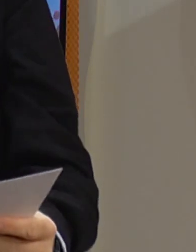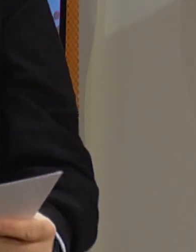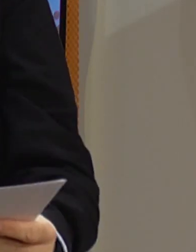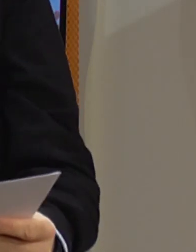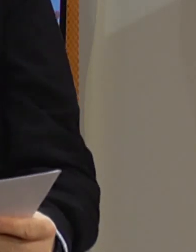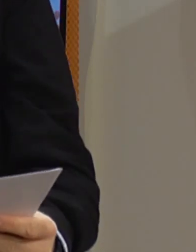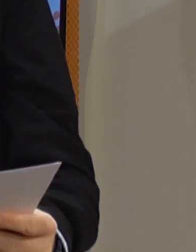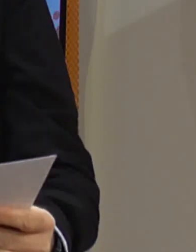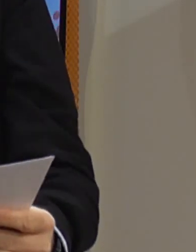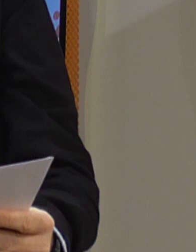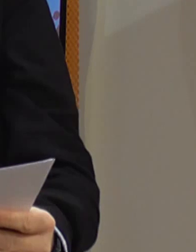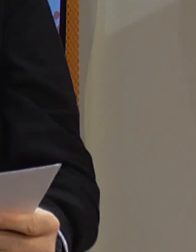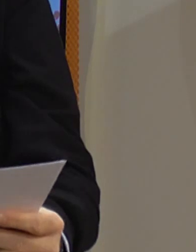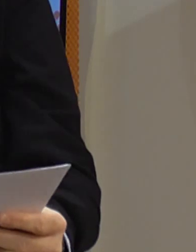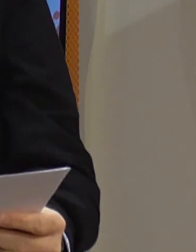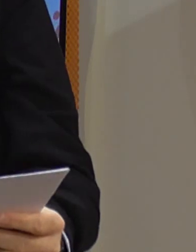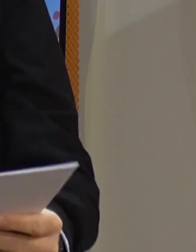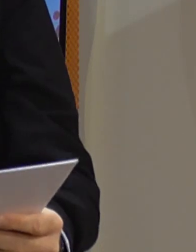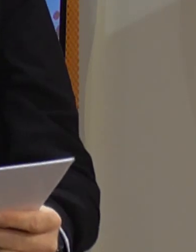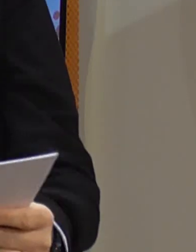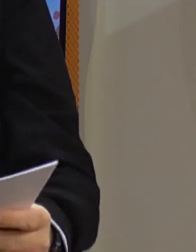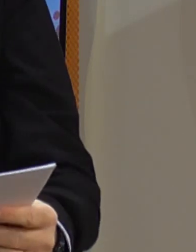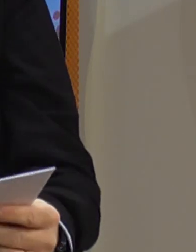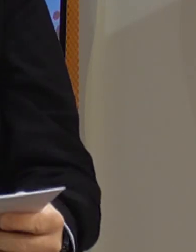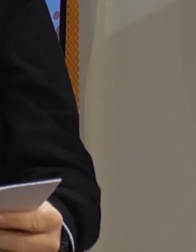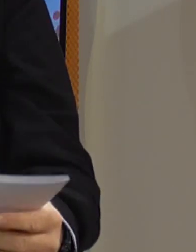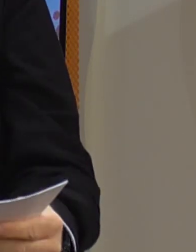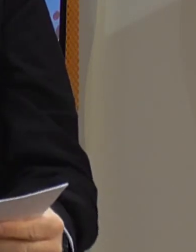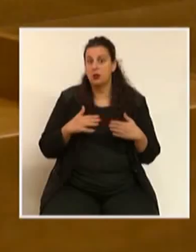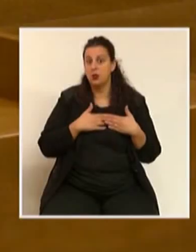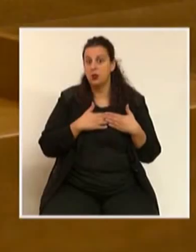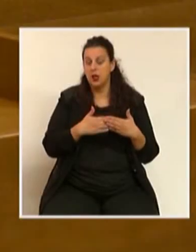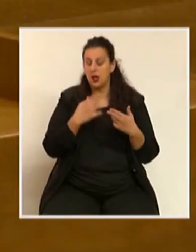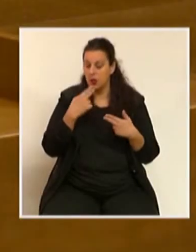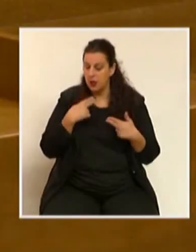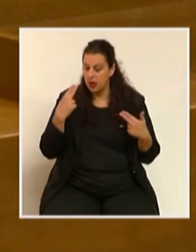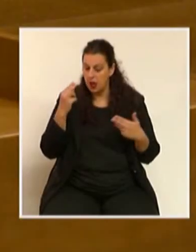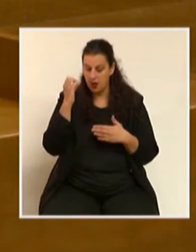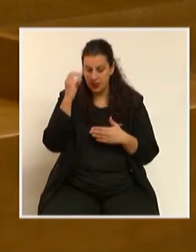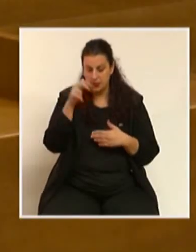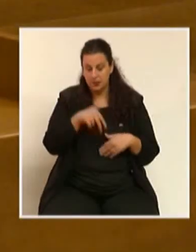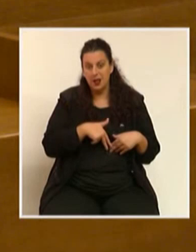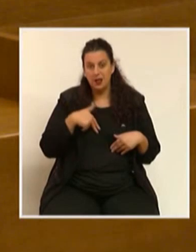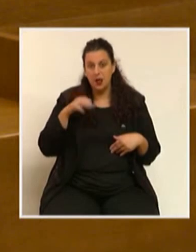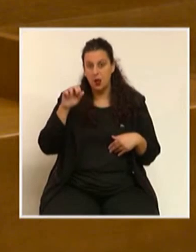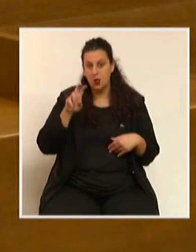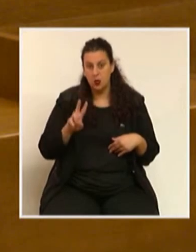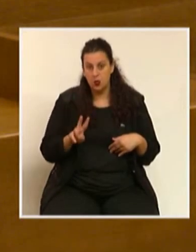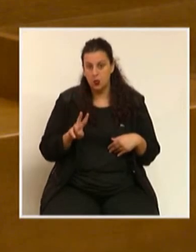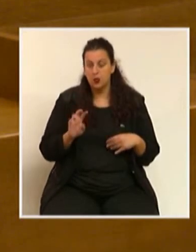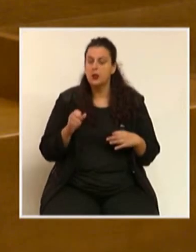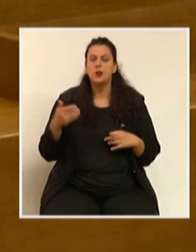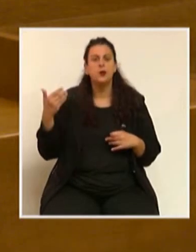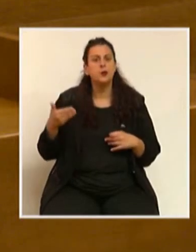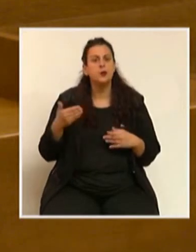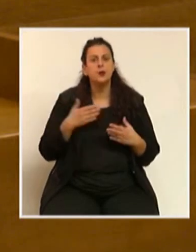Que no té perquè ha anat, com el Partit Socialista tampoc té perquè pactar. I En paral·lel, Ximo Puig, que no va